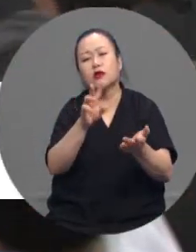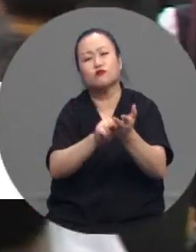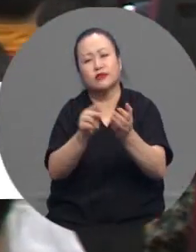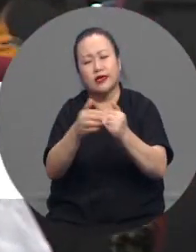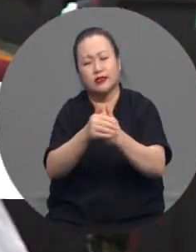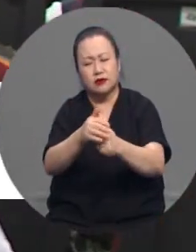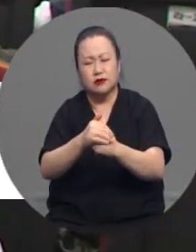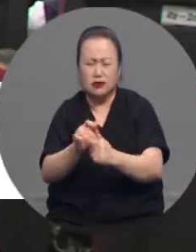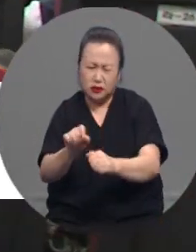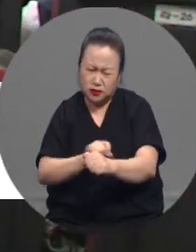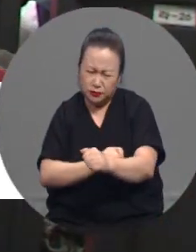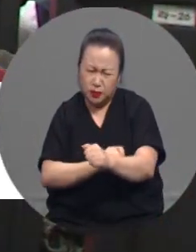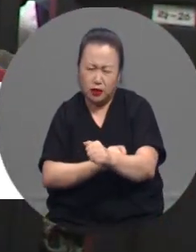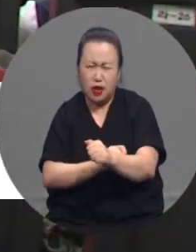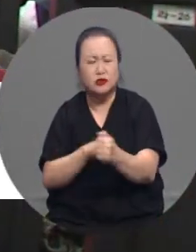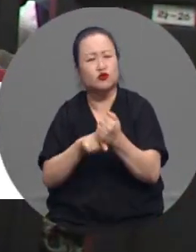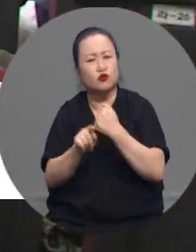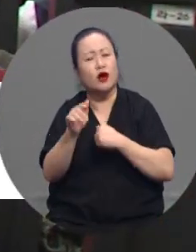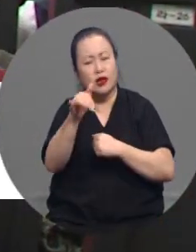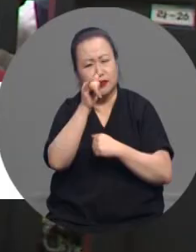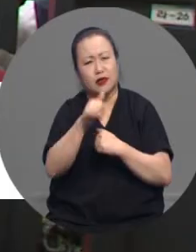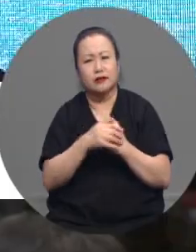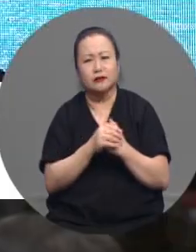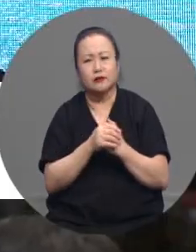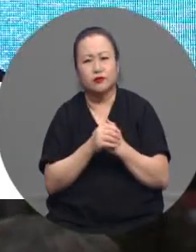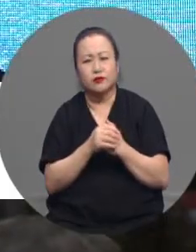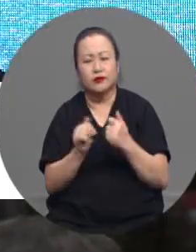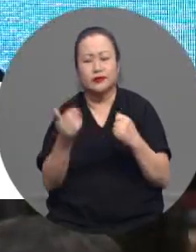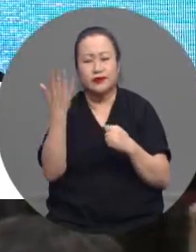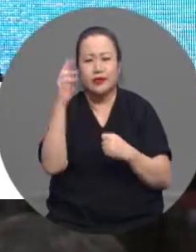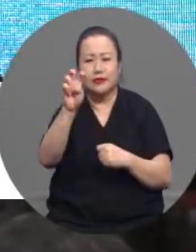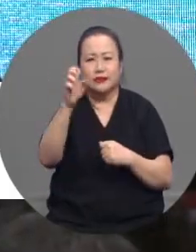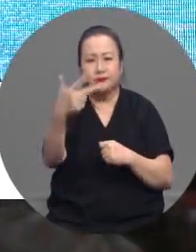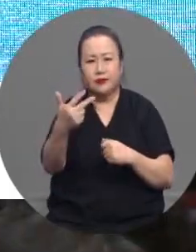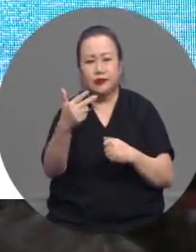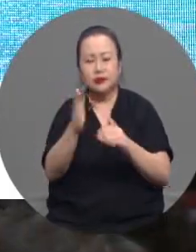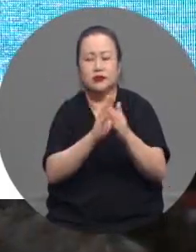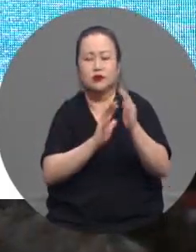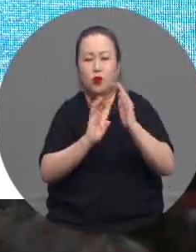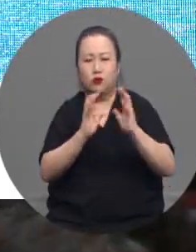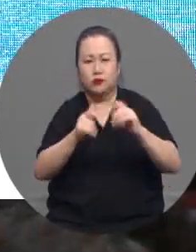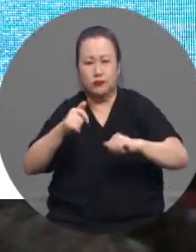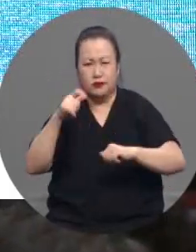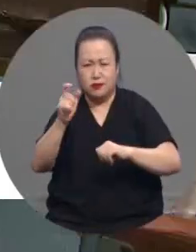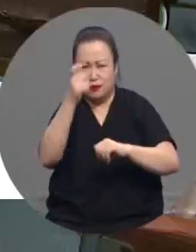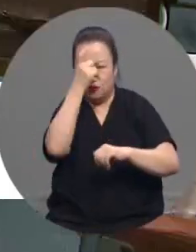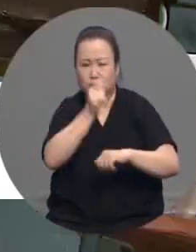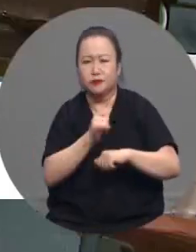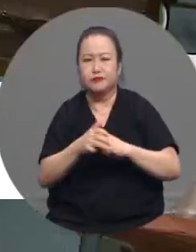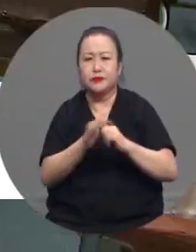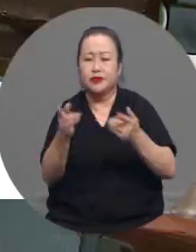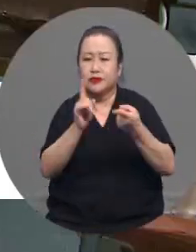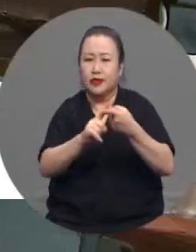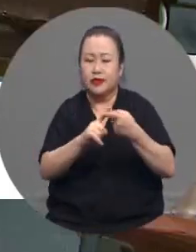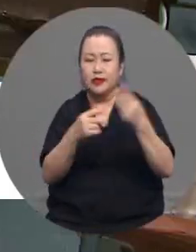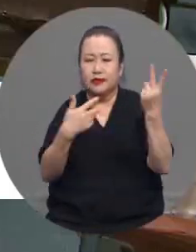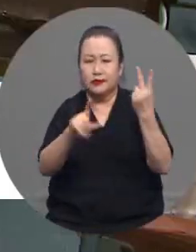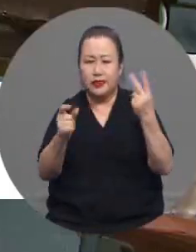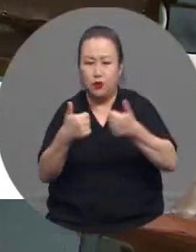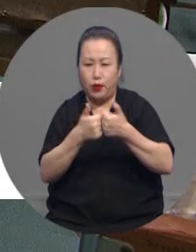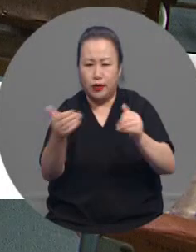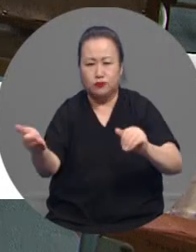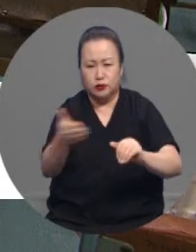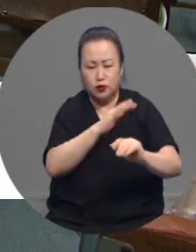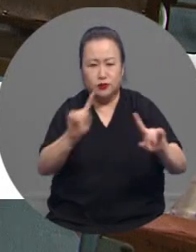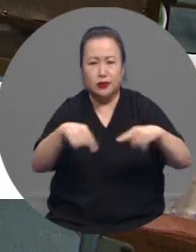못 지키는 특별한 사유가 될 수 있다는 입장을 보이며 지난 27일 공청회를 강행했습니다. 이에 대해 2차